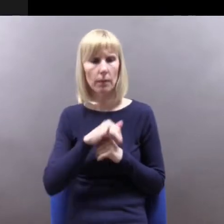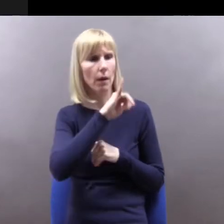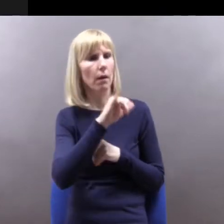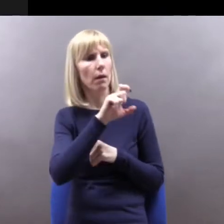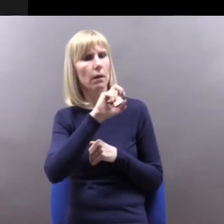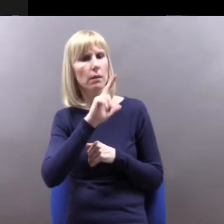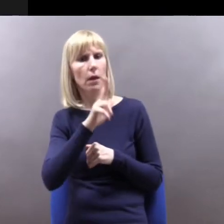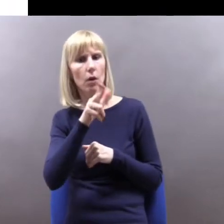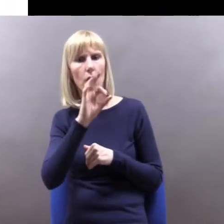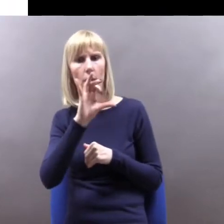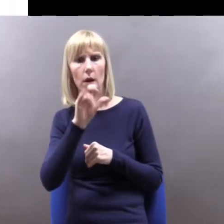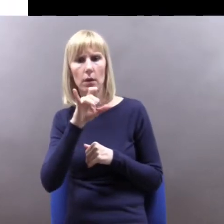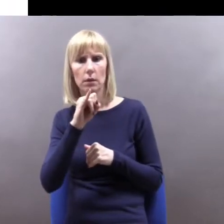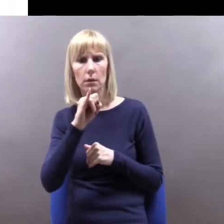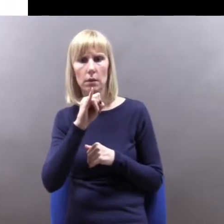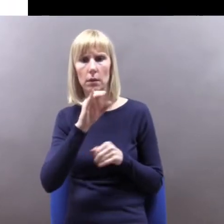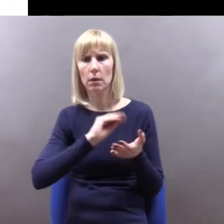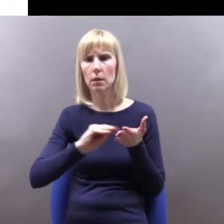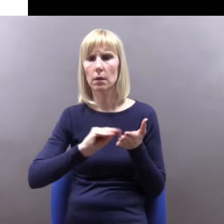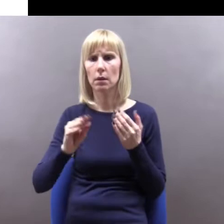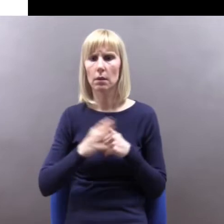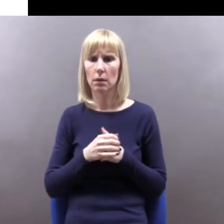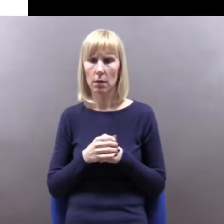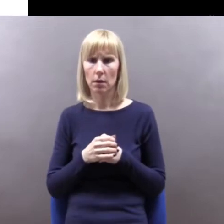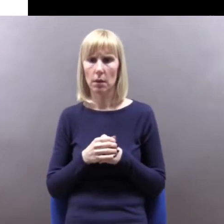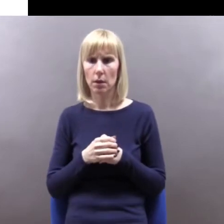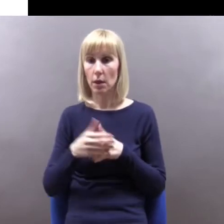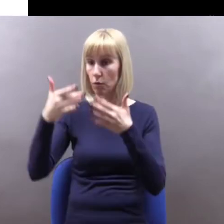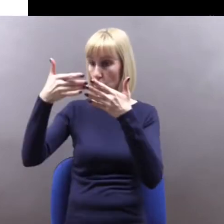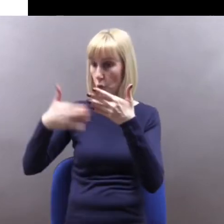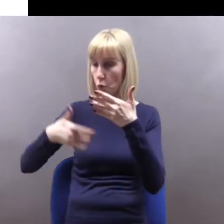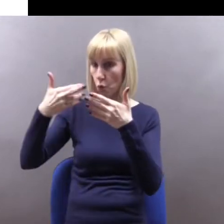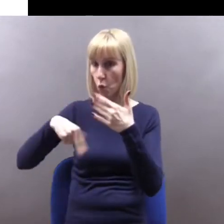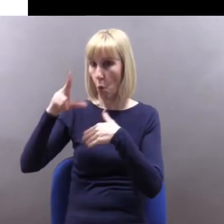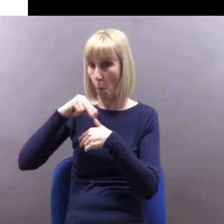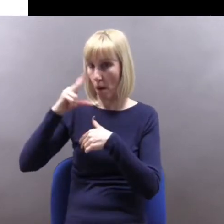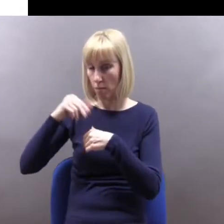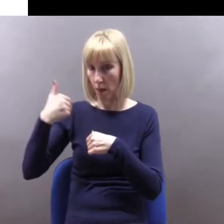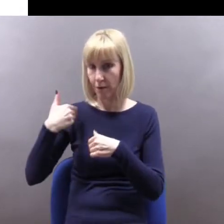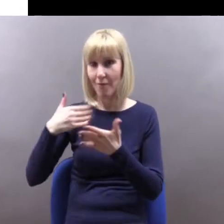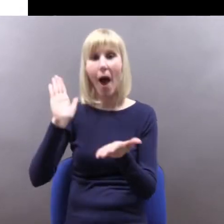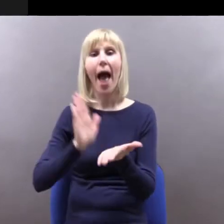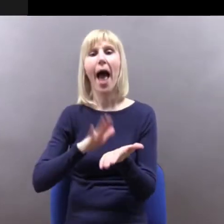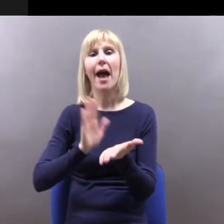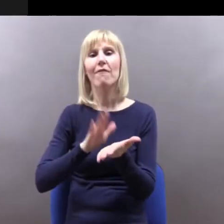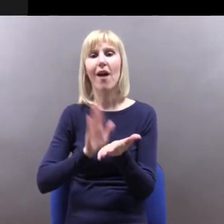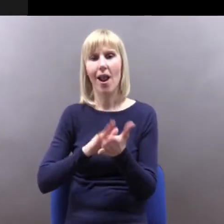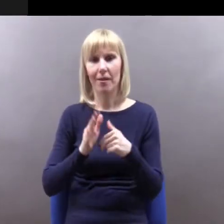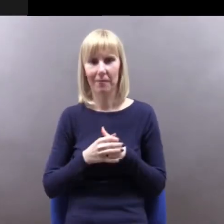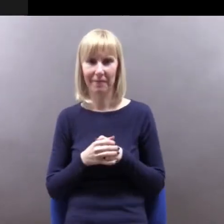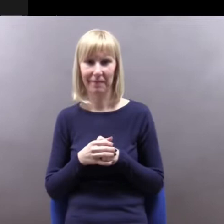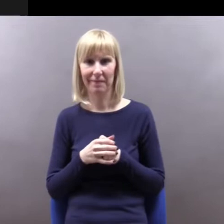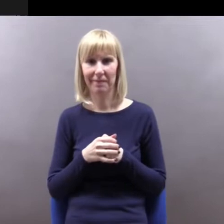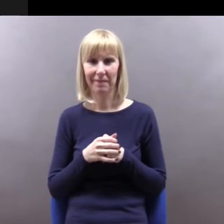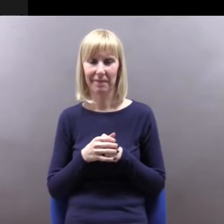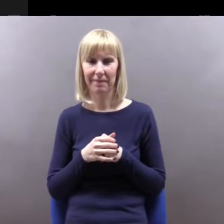rozwiązania. Nie, było też pytanie o piktogramy. A tak, czy piktogramy są stworzone przez Państwa, są ogólnie przyjęte